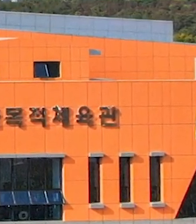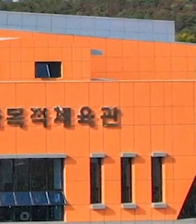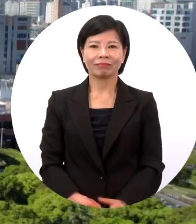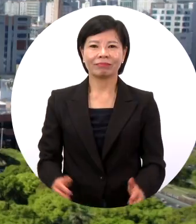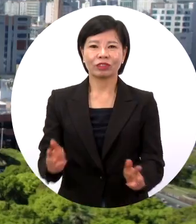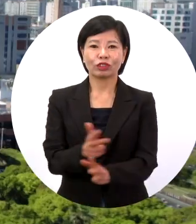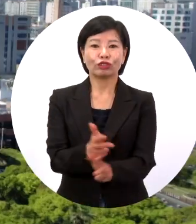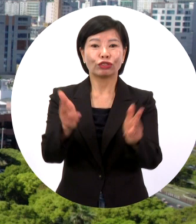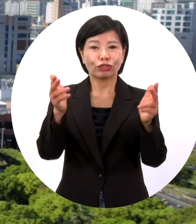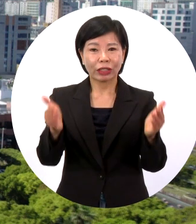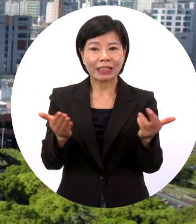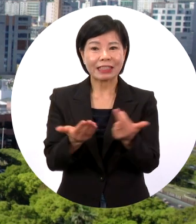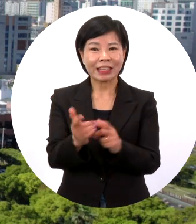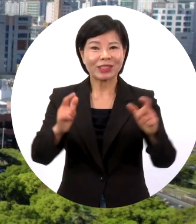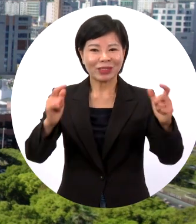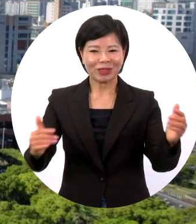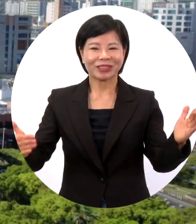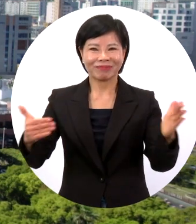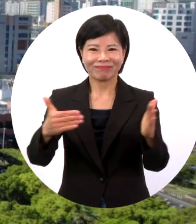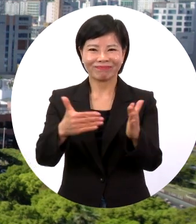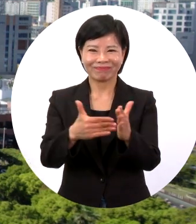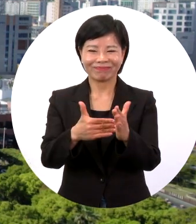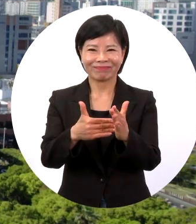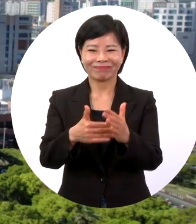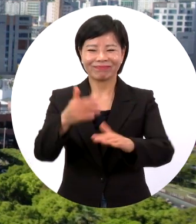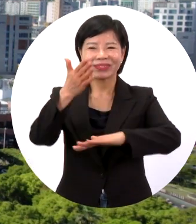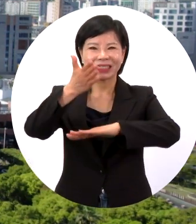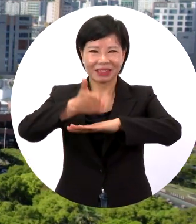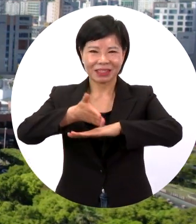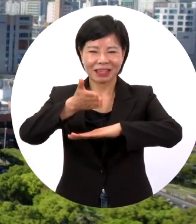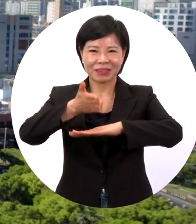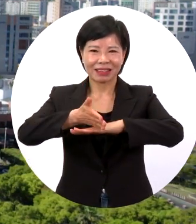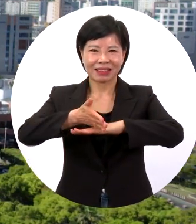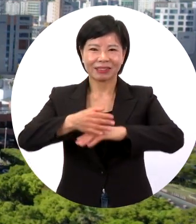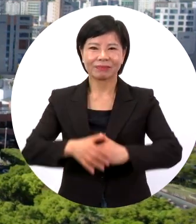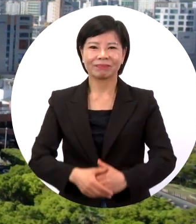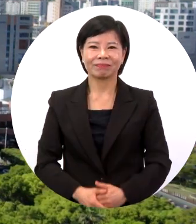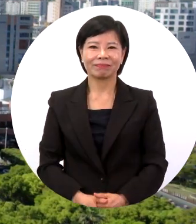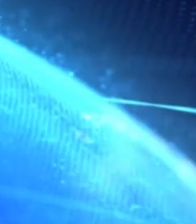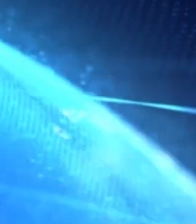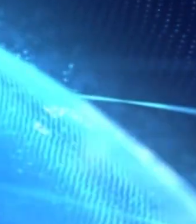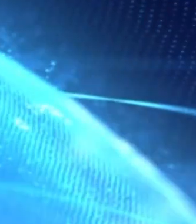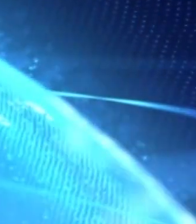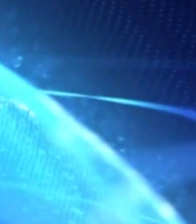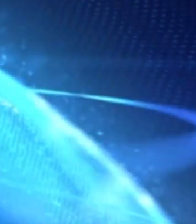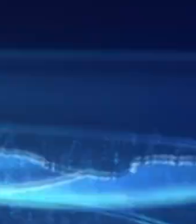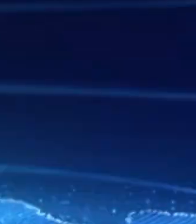지금까지 위클리 제주였습니다. 시청해주셔서 감사합니다.